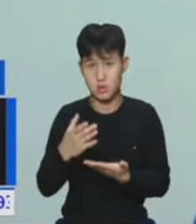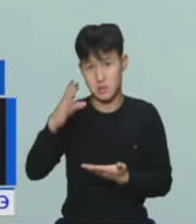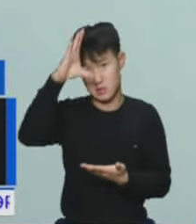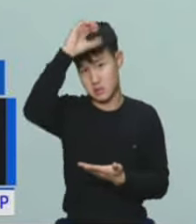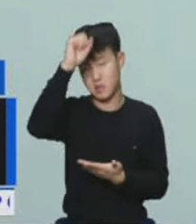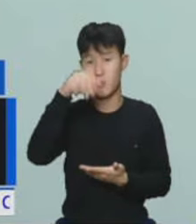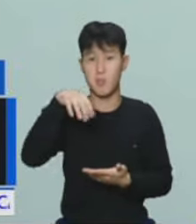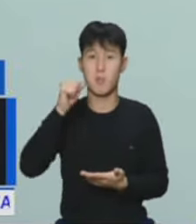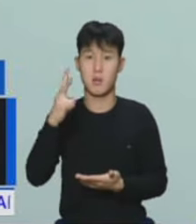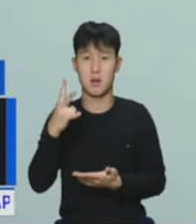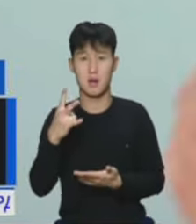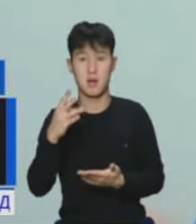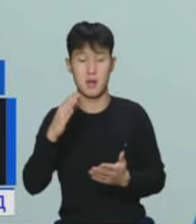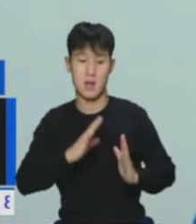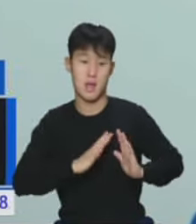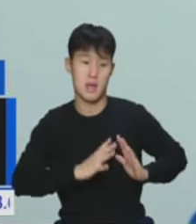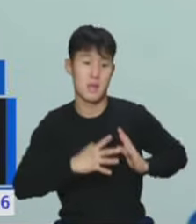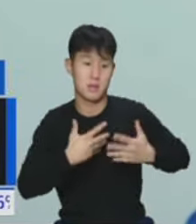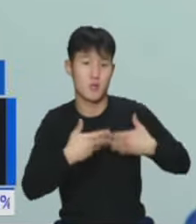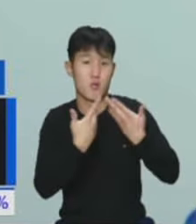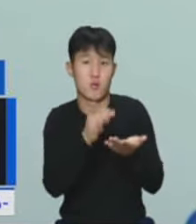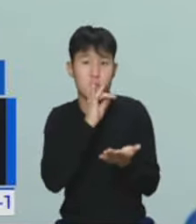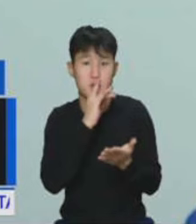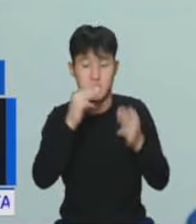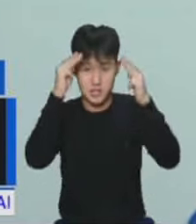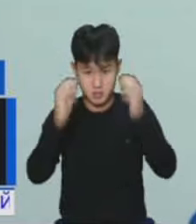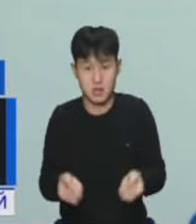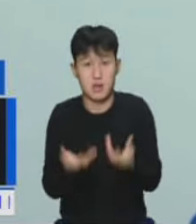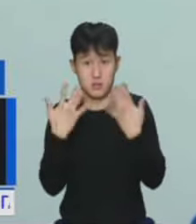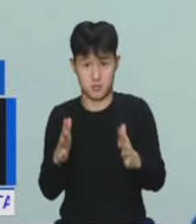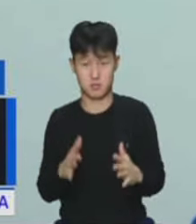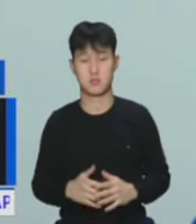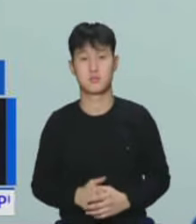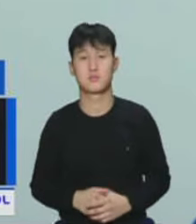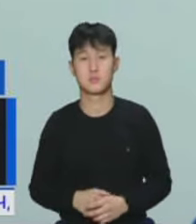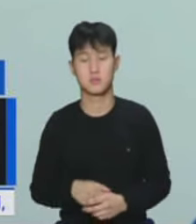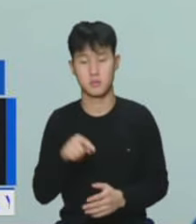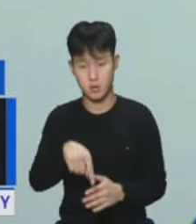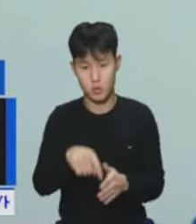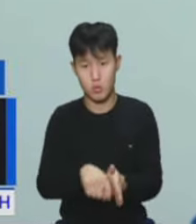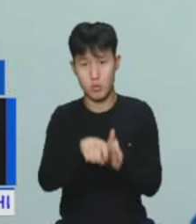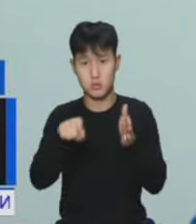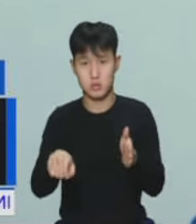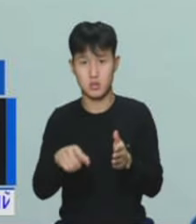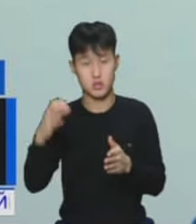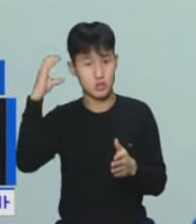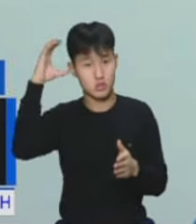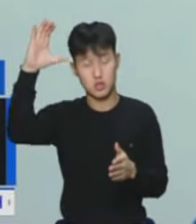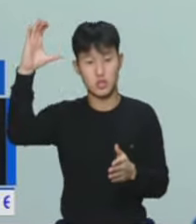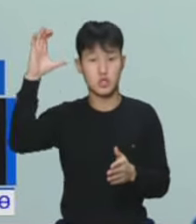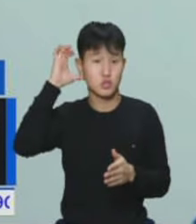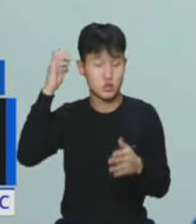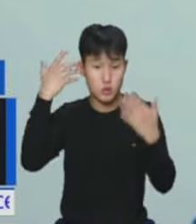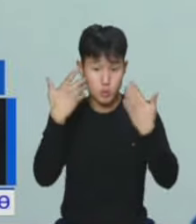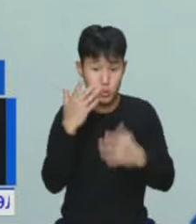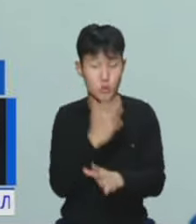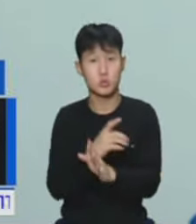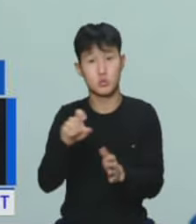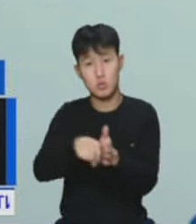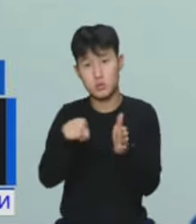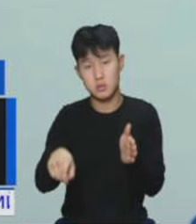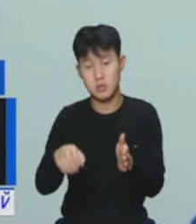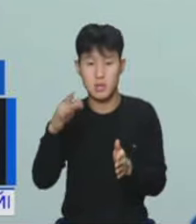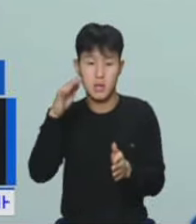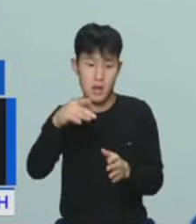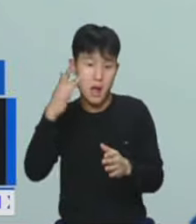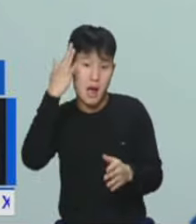Ардын намда хандивлиа гэдэг шийдвэрийг би өнөөдөр гаргасан. Харин энэ хугацаанд энэ сонсгол дуусах хугацаанд эднээс энэ талаар арга хэмжээ